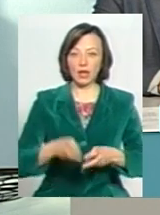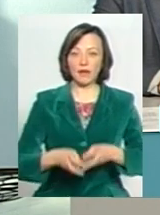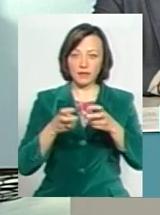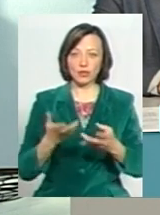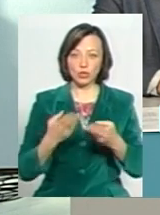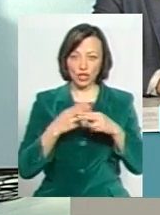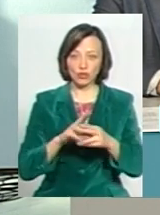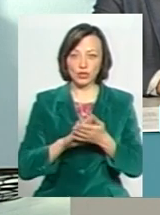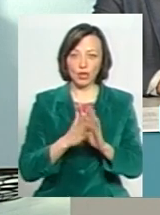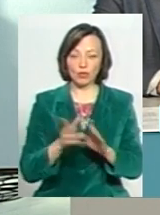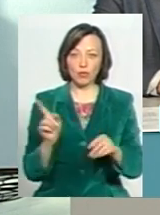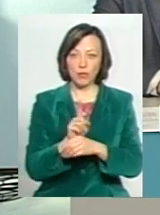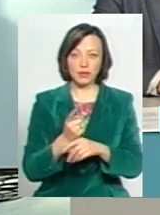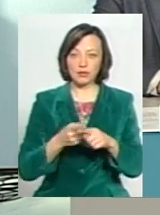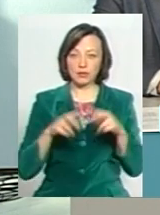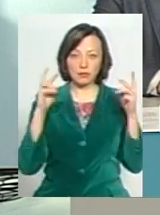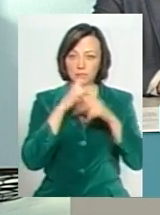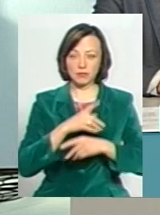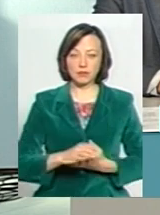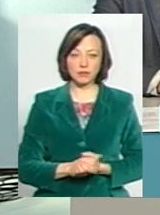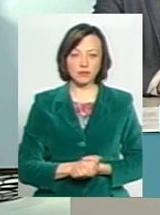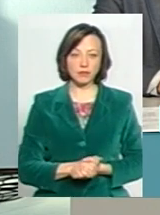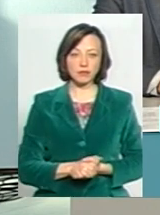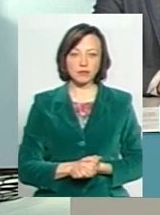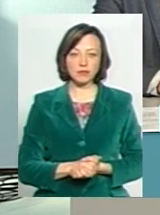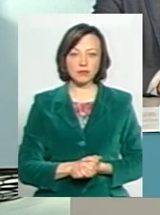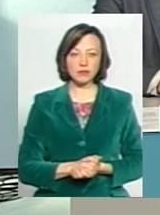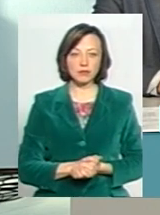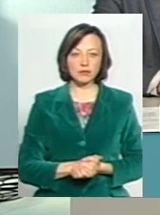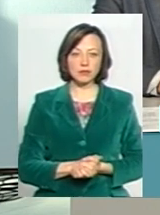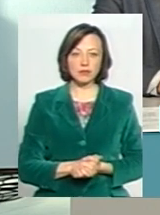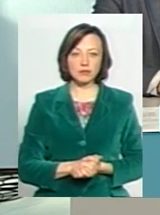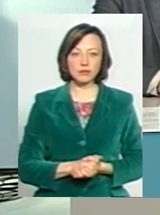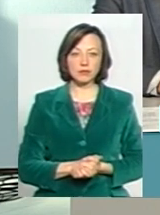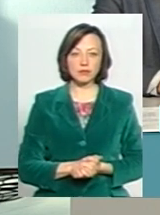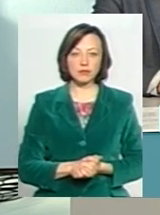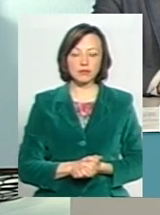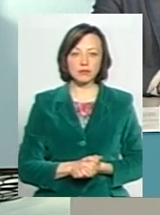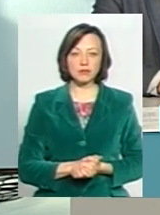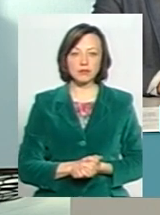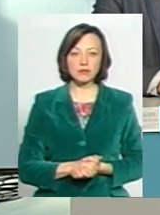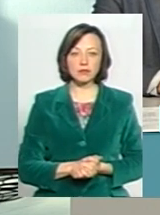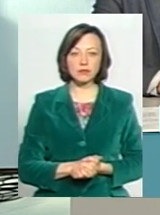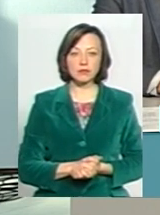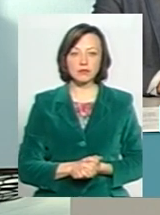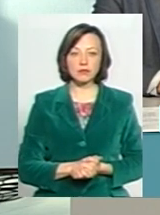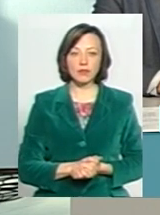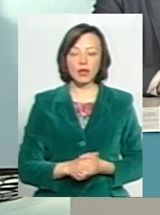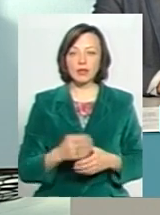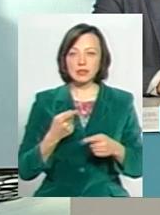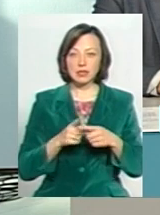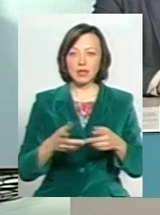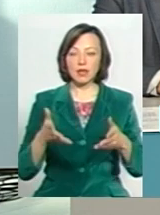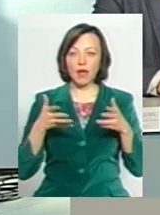в технічному стані нормальний, то це не потрібно. Це наказуємо. Це явна корупція, що якщо